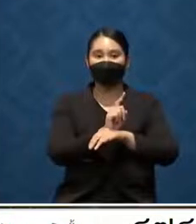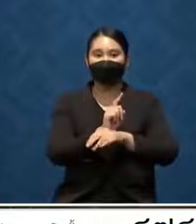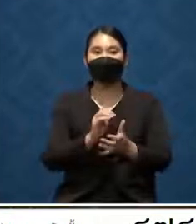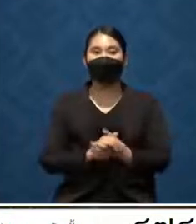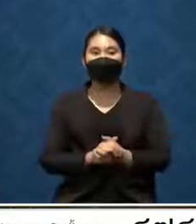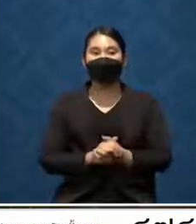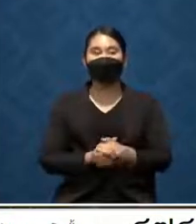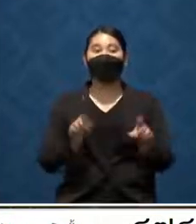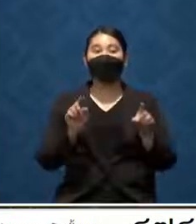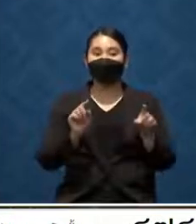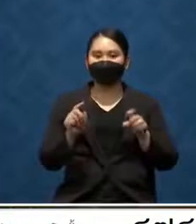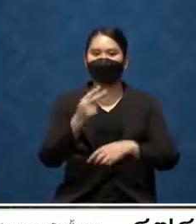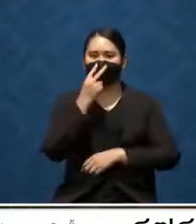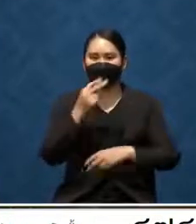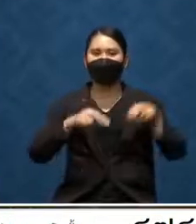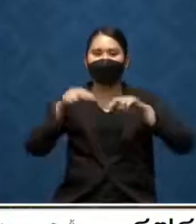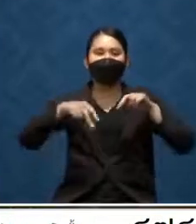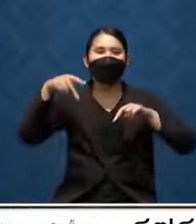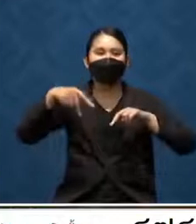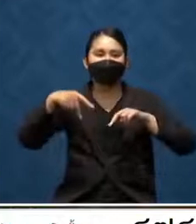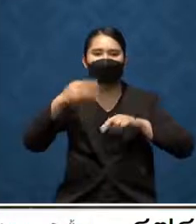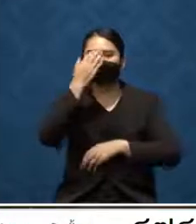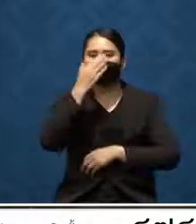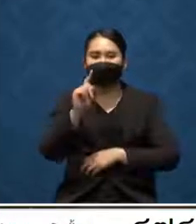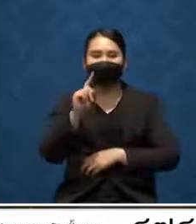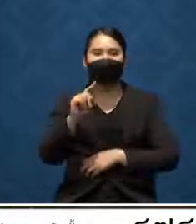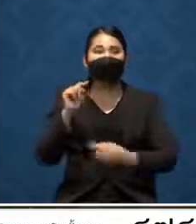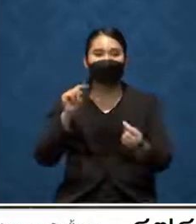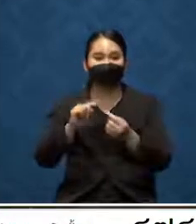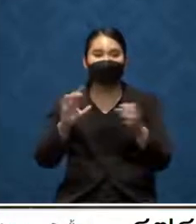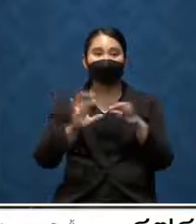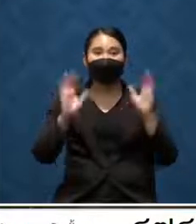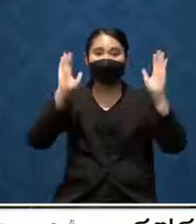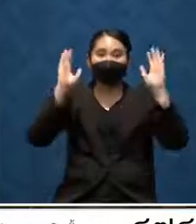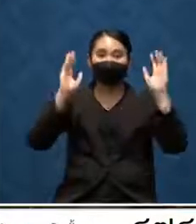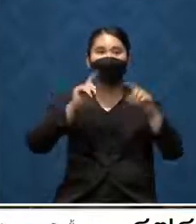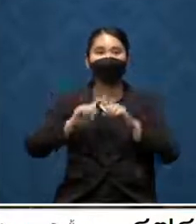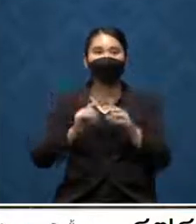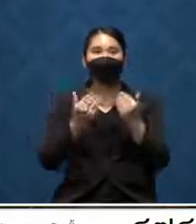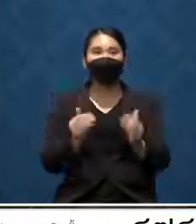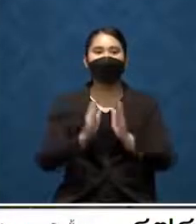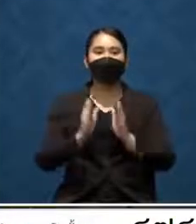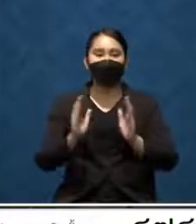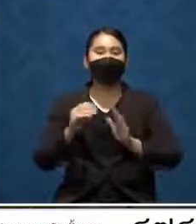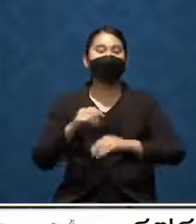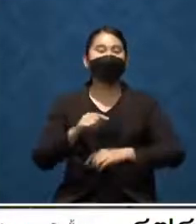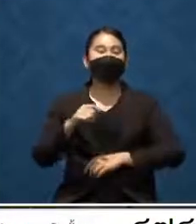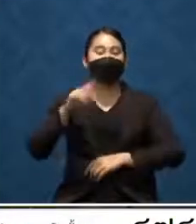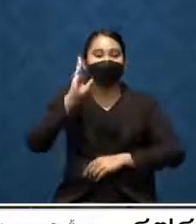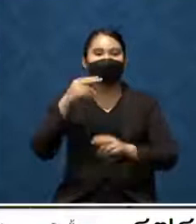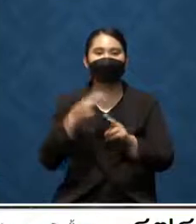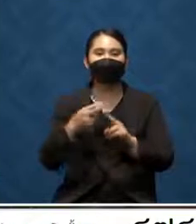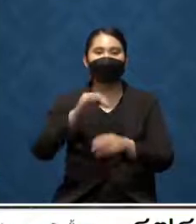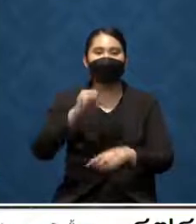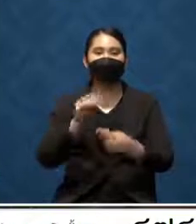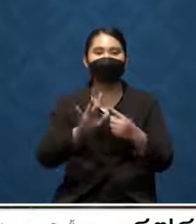ได้ดูเรื่องนี้เปนพิเศษอัึงมาจากว่ากรณีของ Social Enterpriseต้องขอบคท่านจูรินลัษณาวิศิตท่านรองน